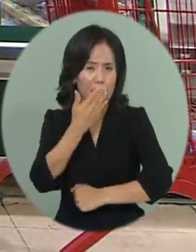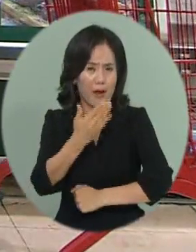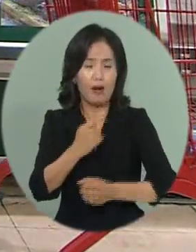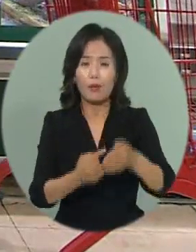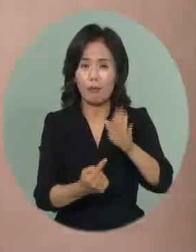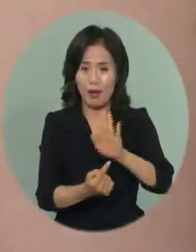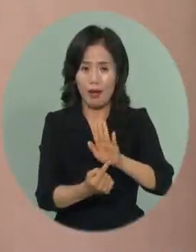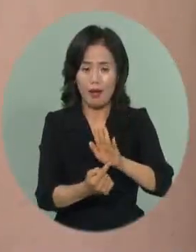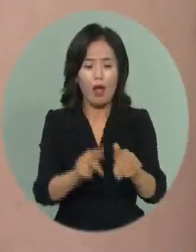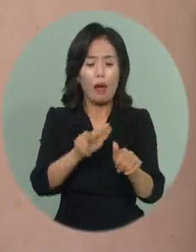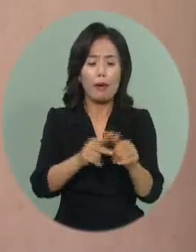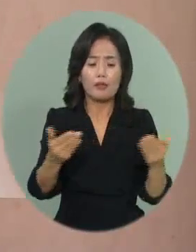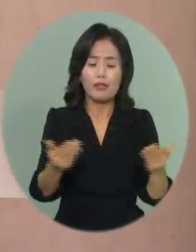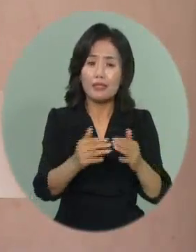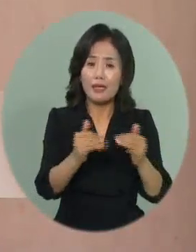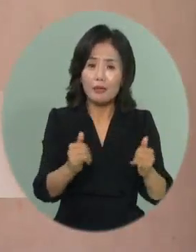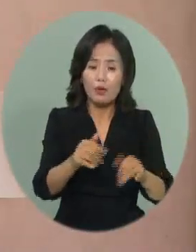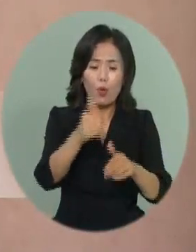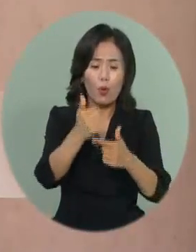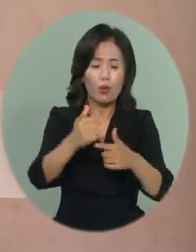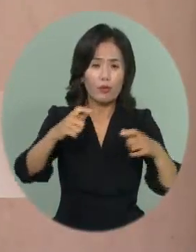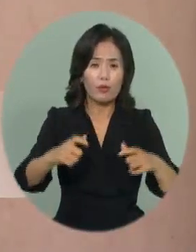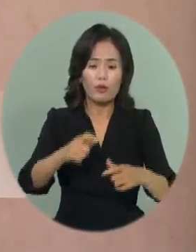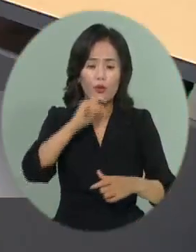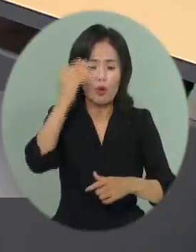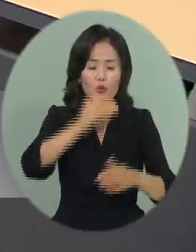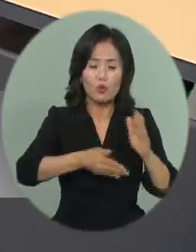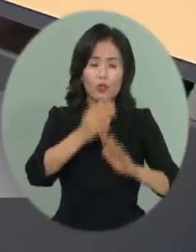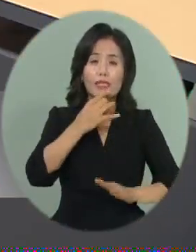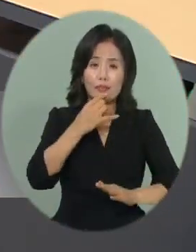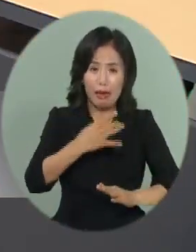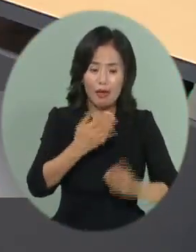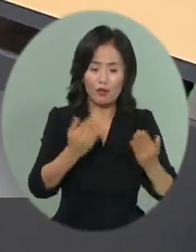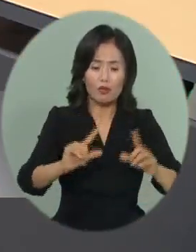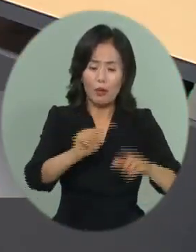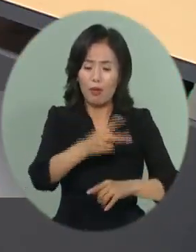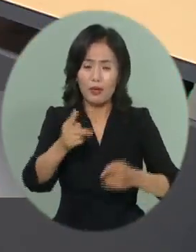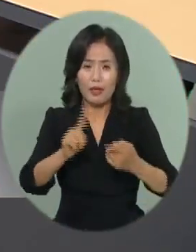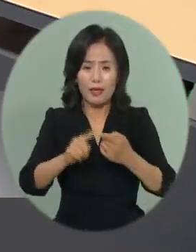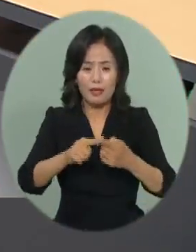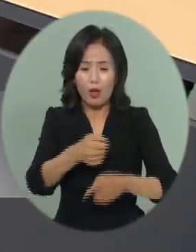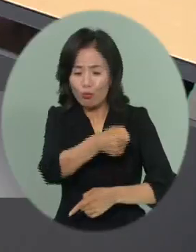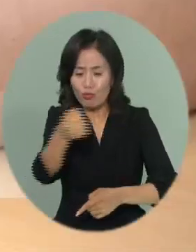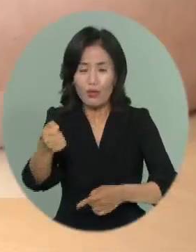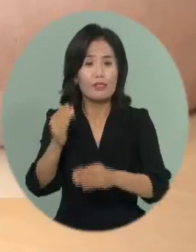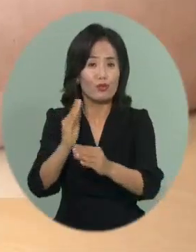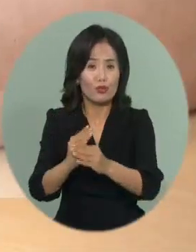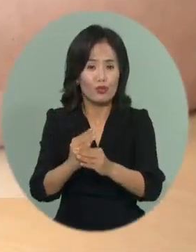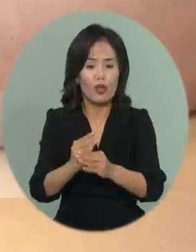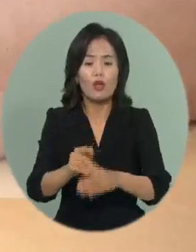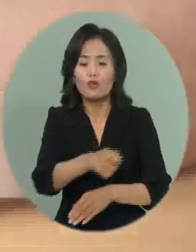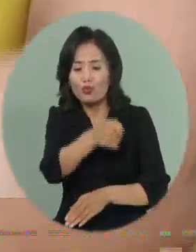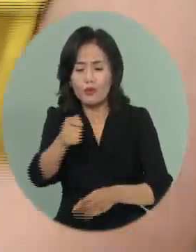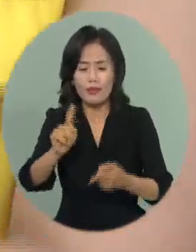나타났습니다. 마트 노조는 호남 지역에서 유일하게 여수시만 휴업일 변경에 대한 의견을 수렴하고 있다며